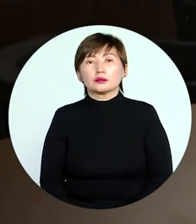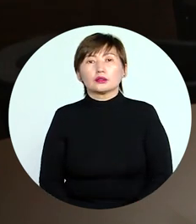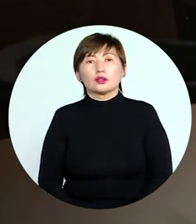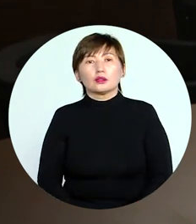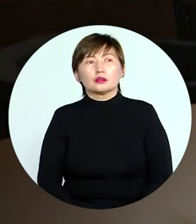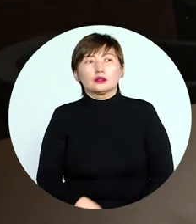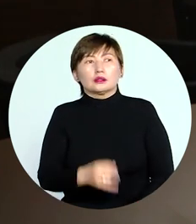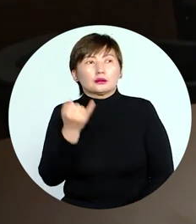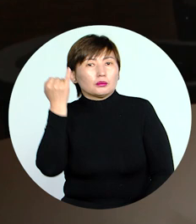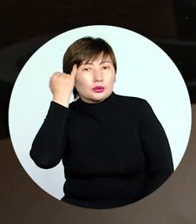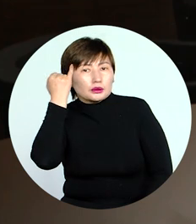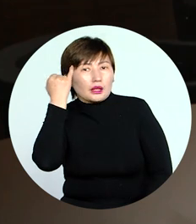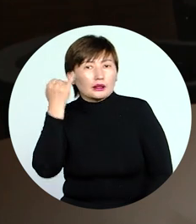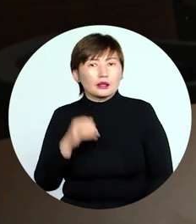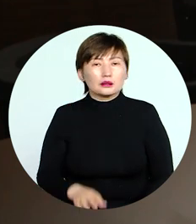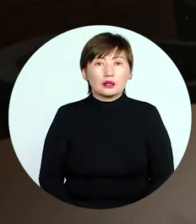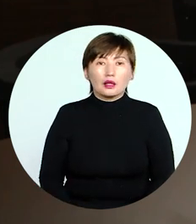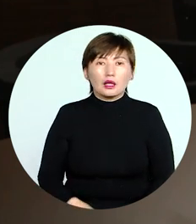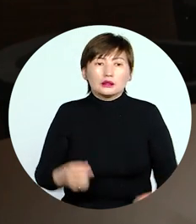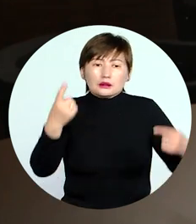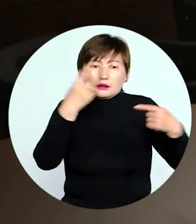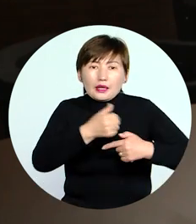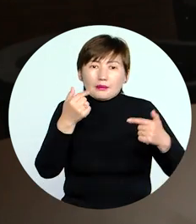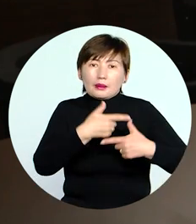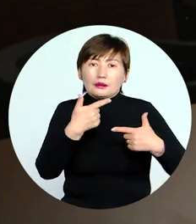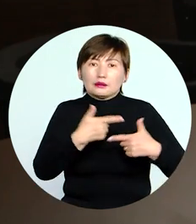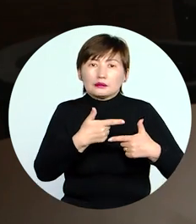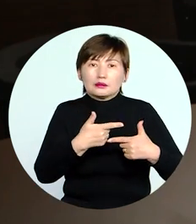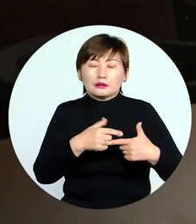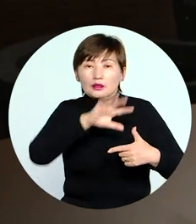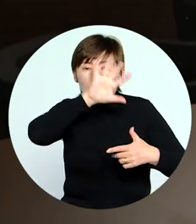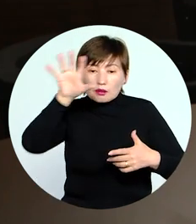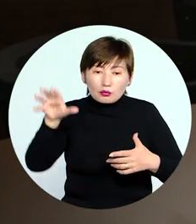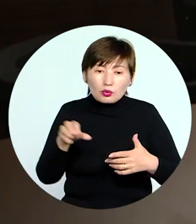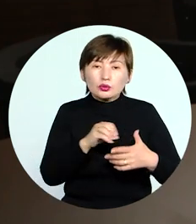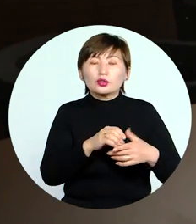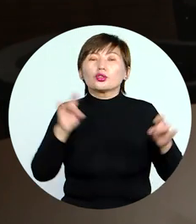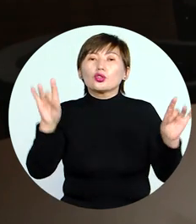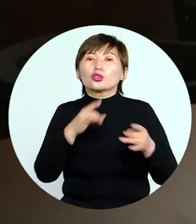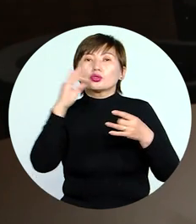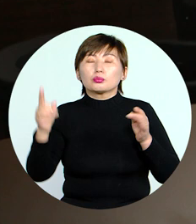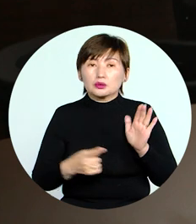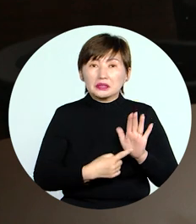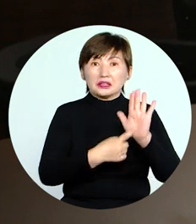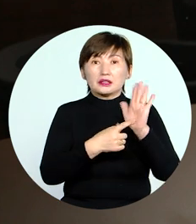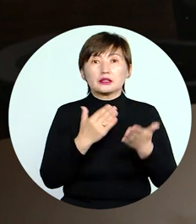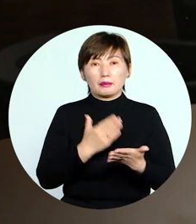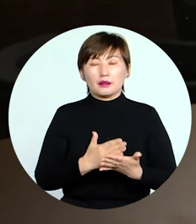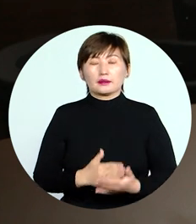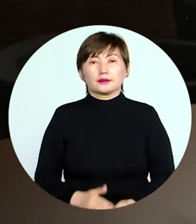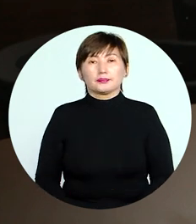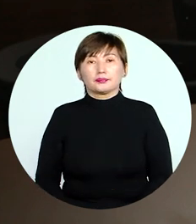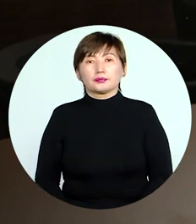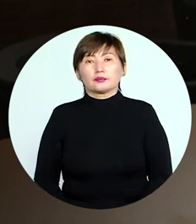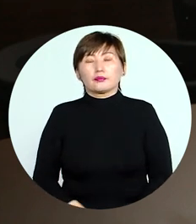эсвэл хорсол, эсвэл айхтар том дайм байлдан ч гэдэм. Энэ бүх ямиг бол хөгжим өөрөө дүрслэн илэрхийлж байна. Тэгэхээр